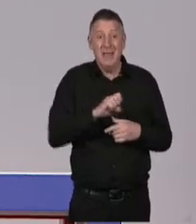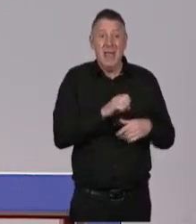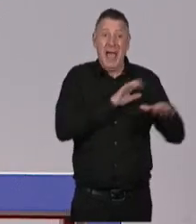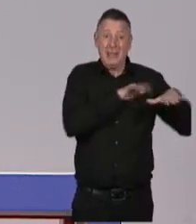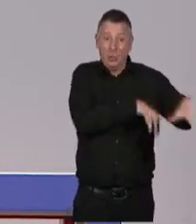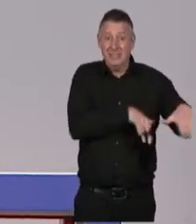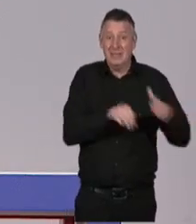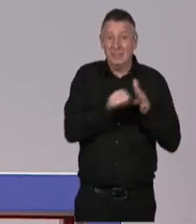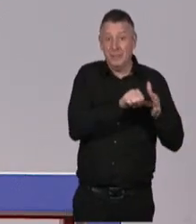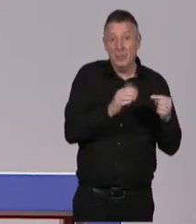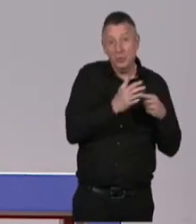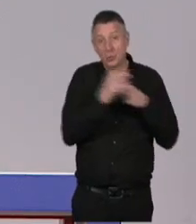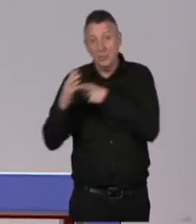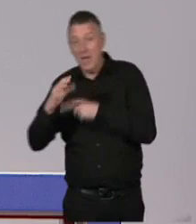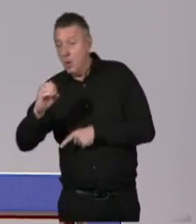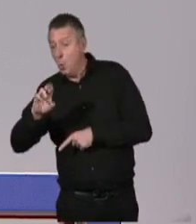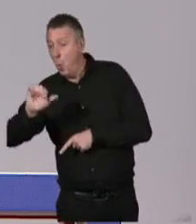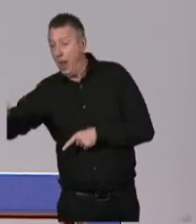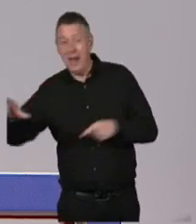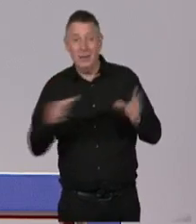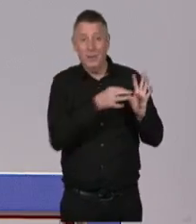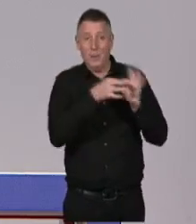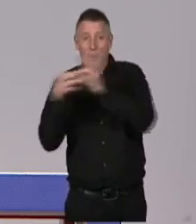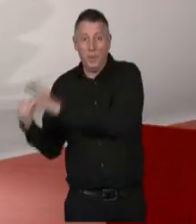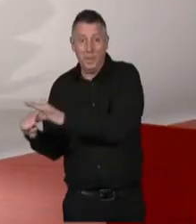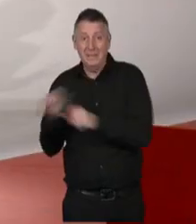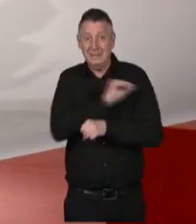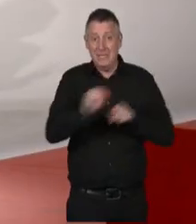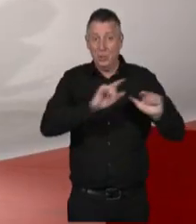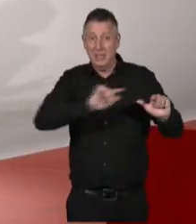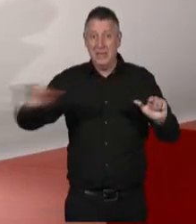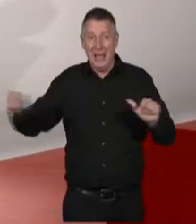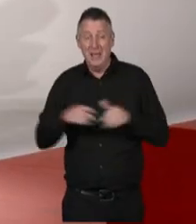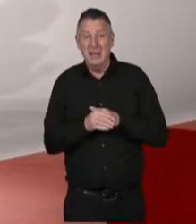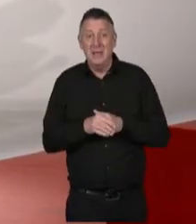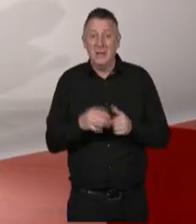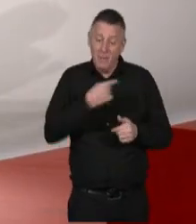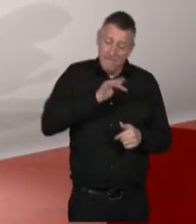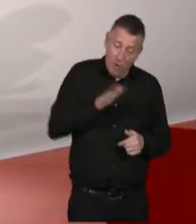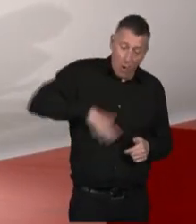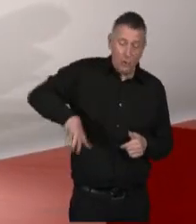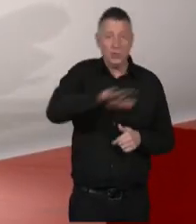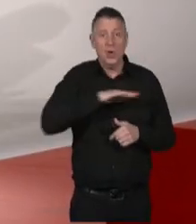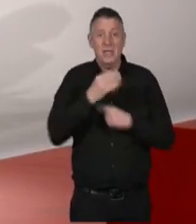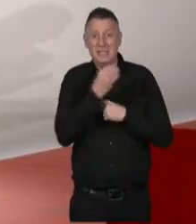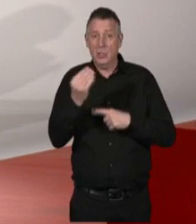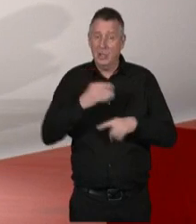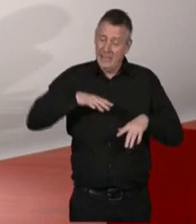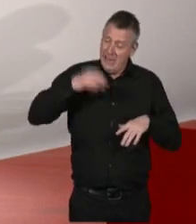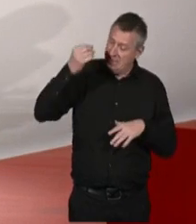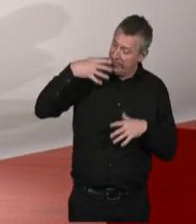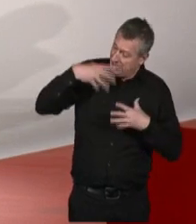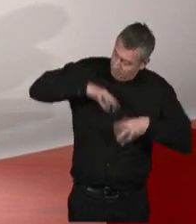L'Union européenne, en matière de sécurité, doit prendre son destin en main. Il est temps d'avoir